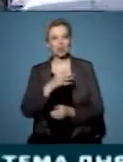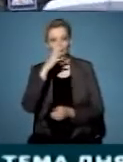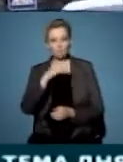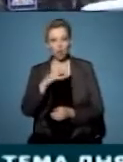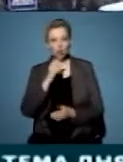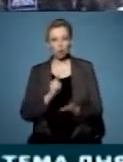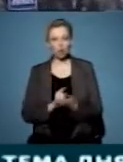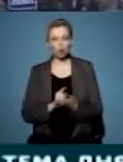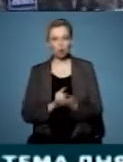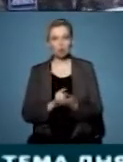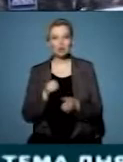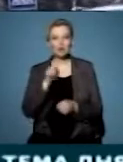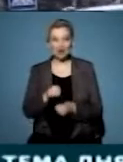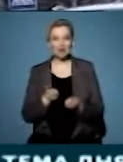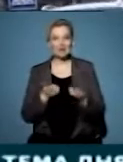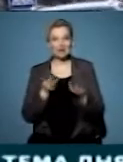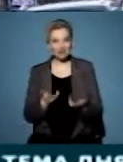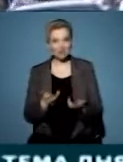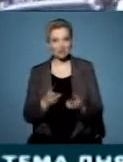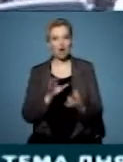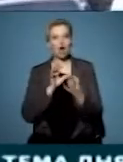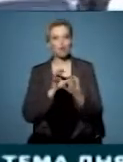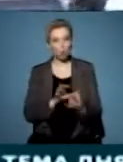маршруті та кількість